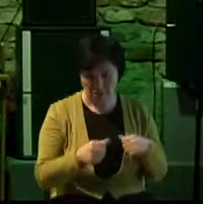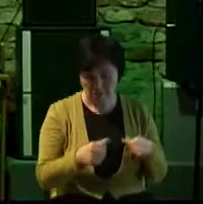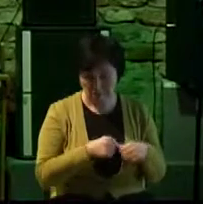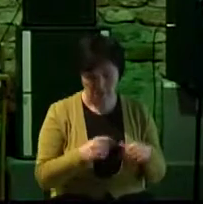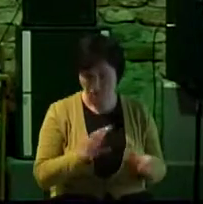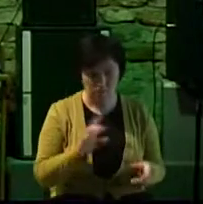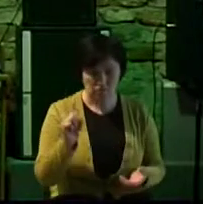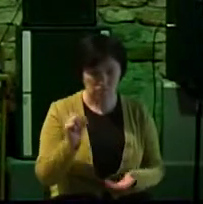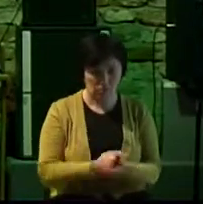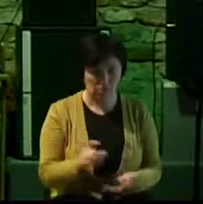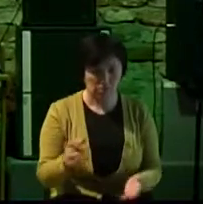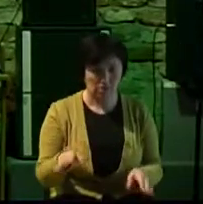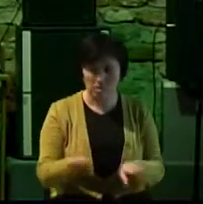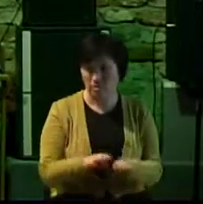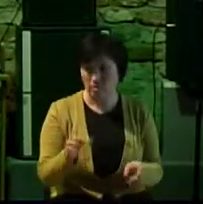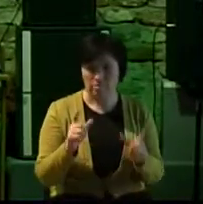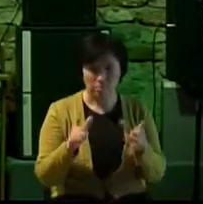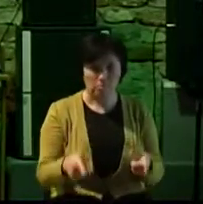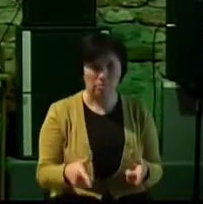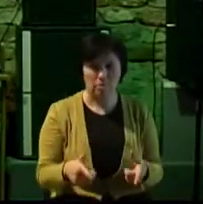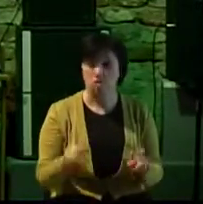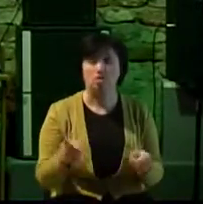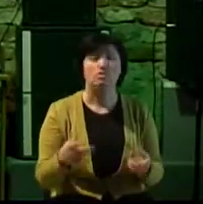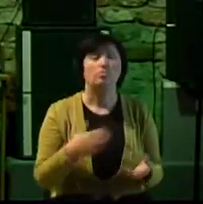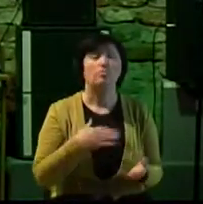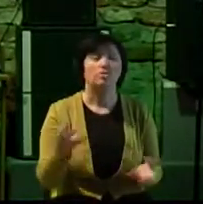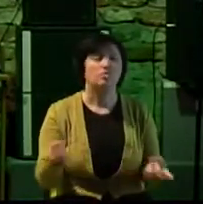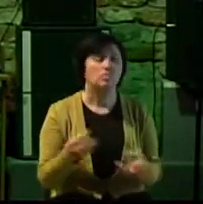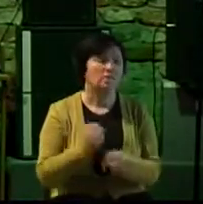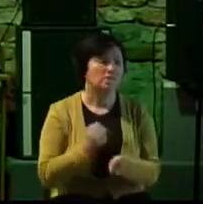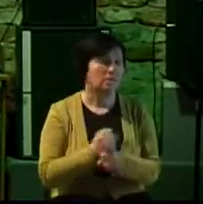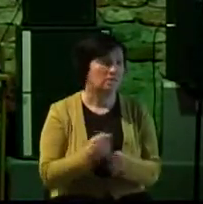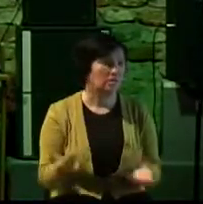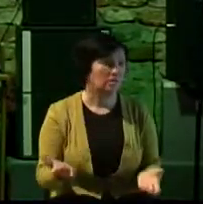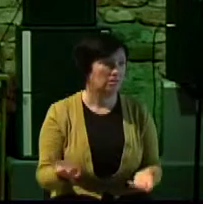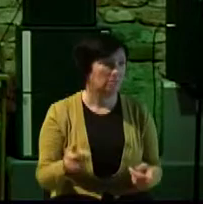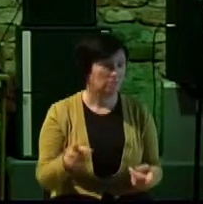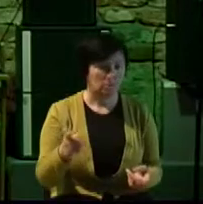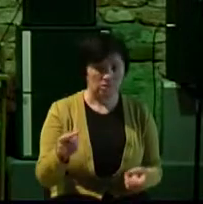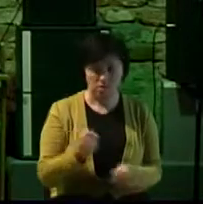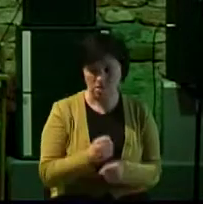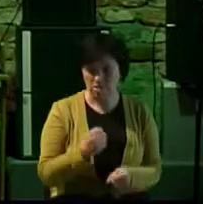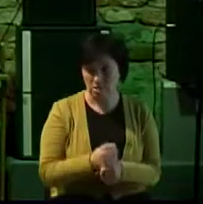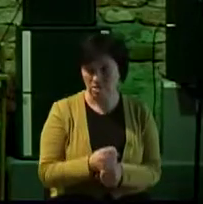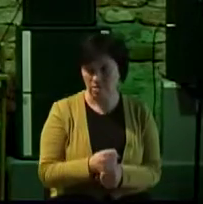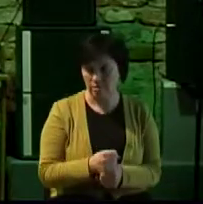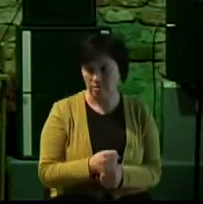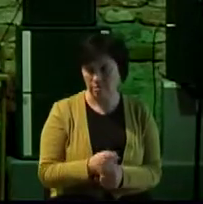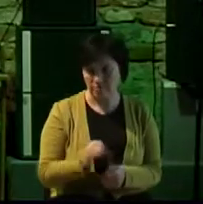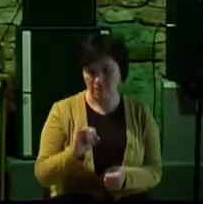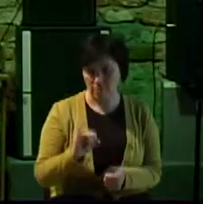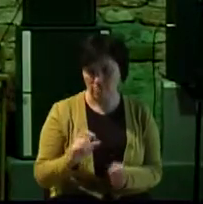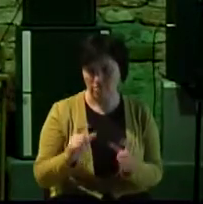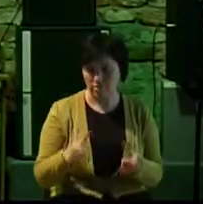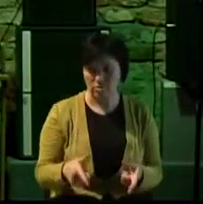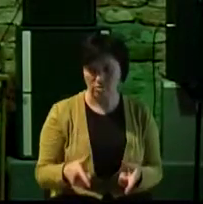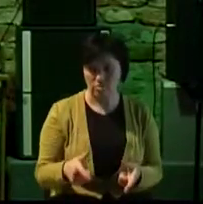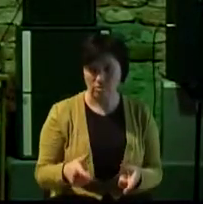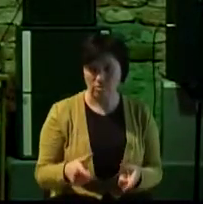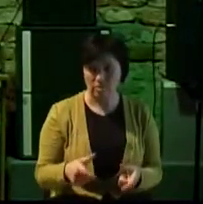который он не должен был согрешать, что я должен делать? Потому что он сделал этот поступок, он совершил